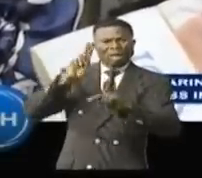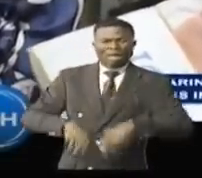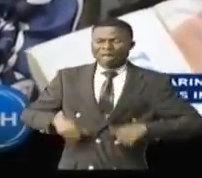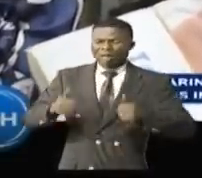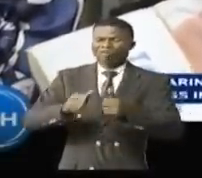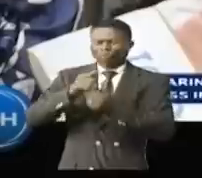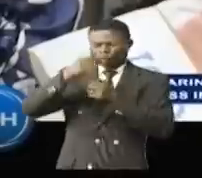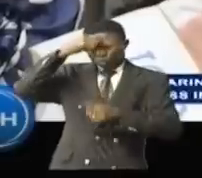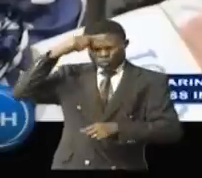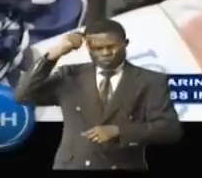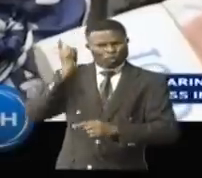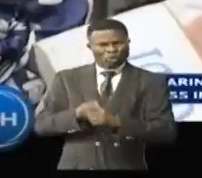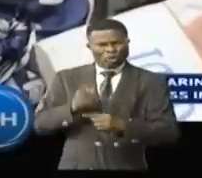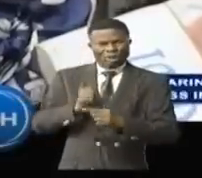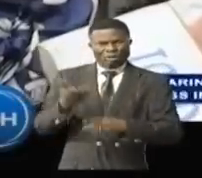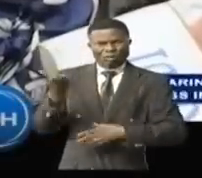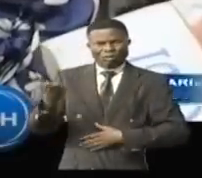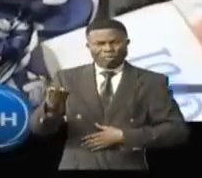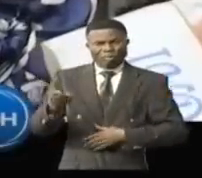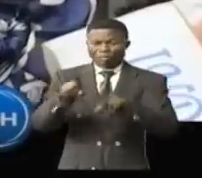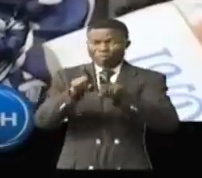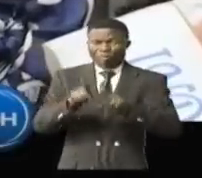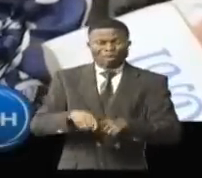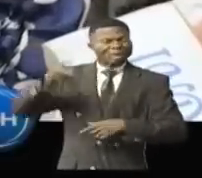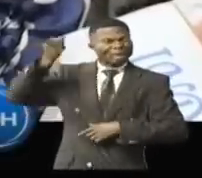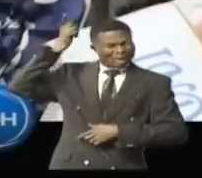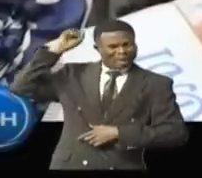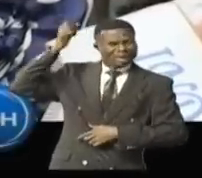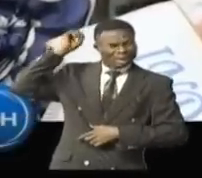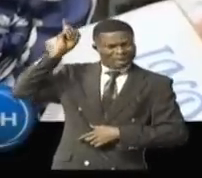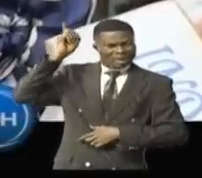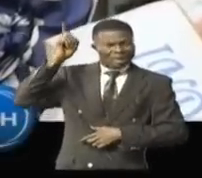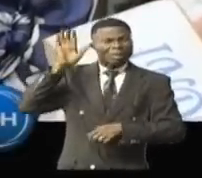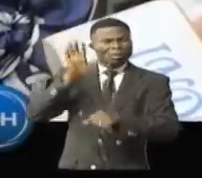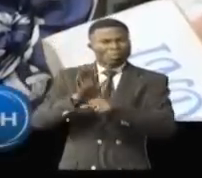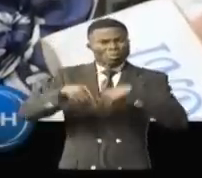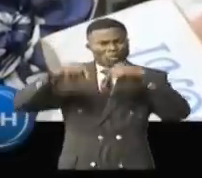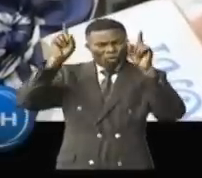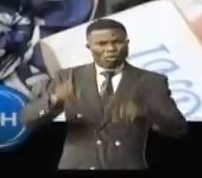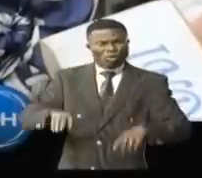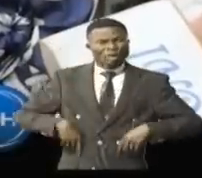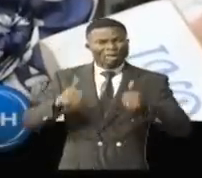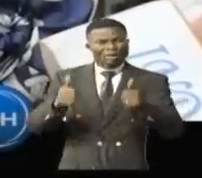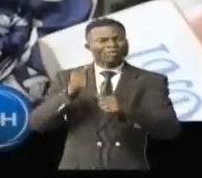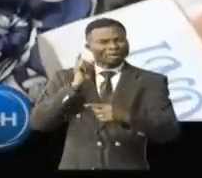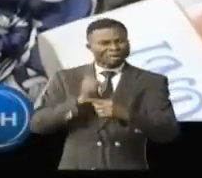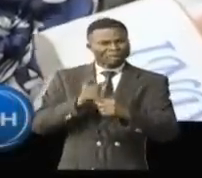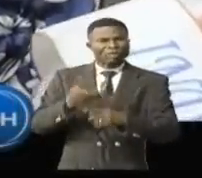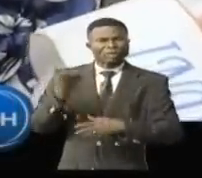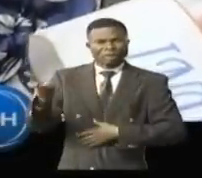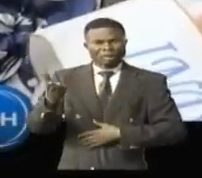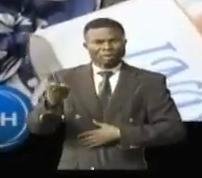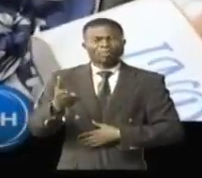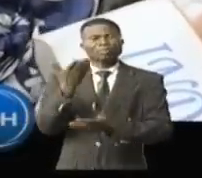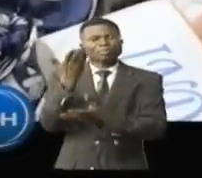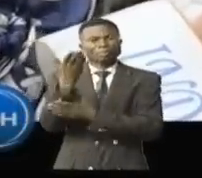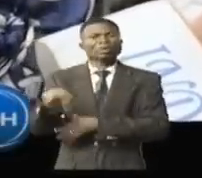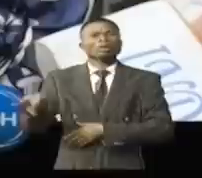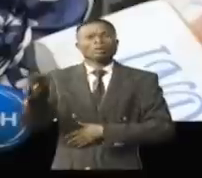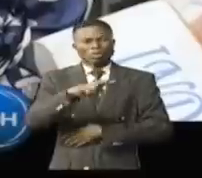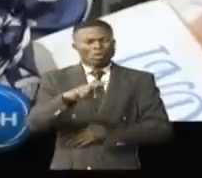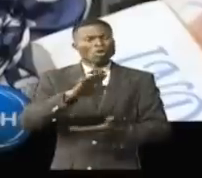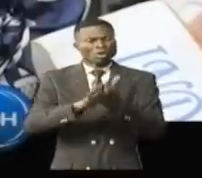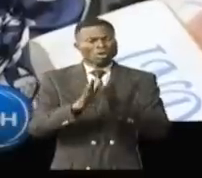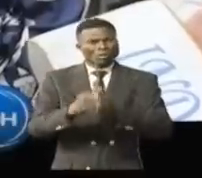moment très difficile, même pas maintenant, depuis des années, elles vivent des moments difficiles. Je vais leur demander d'être